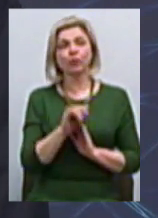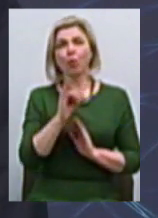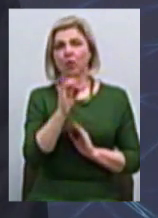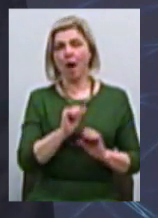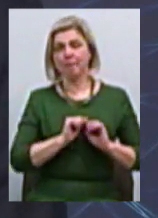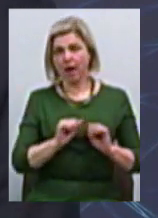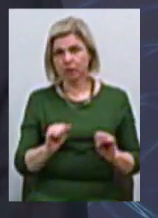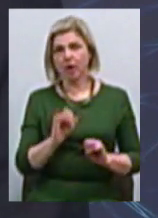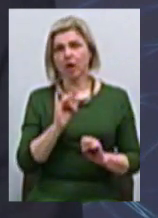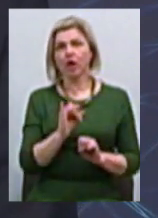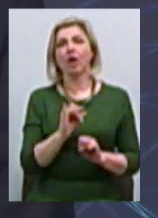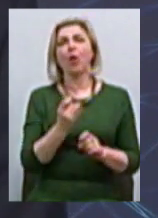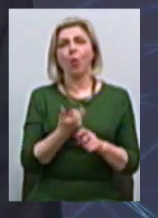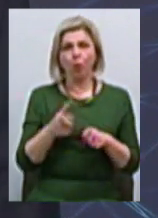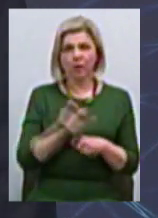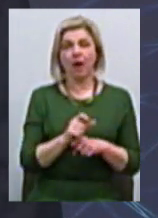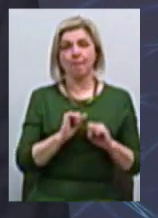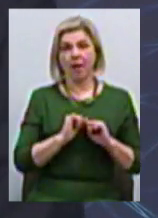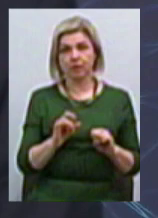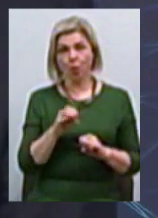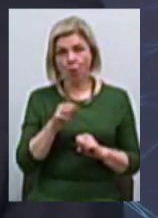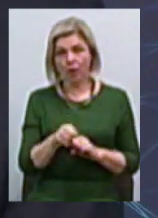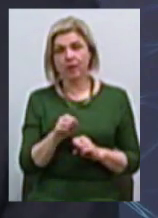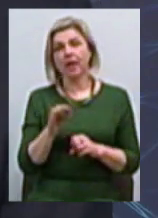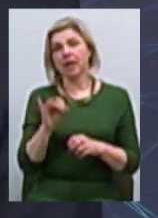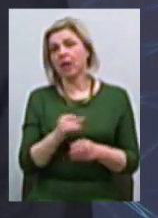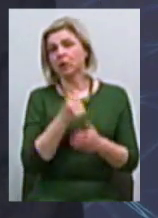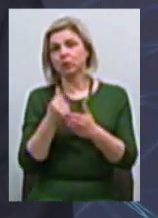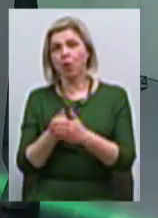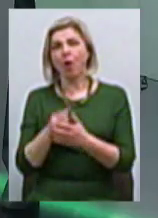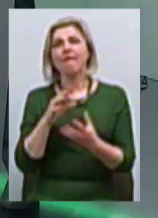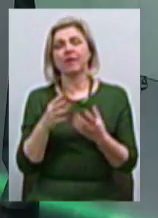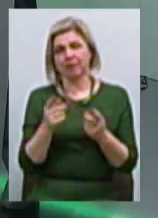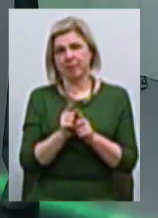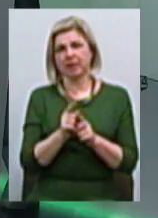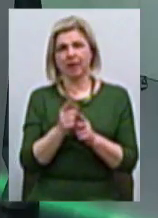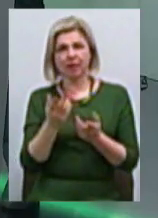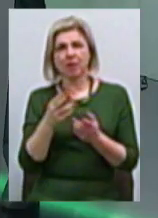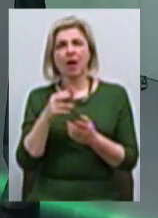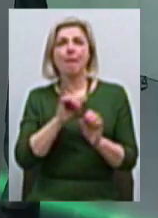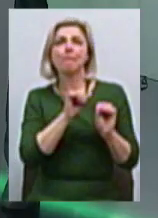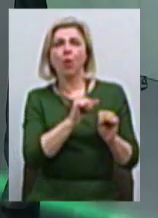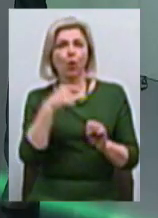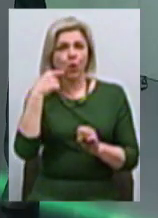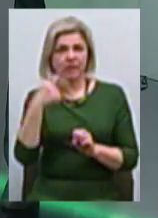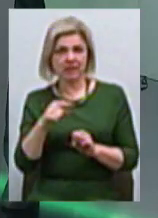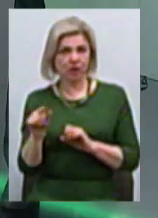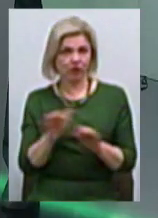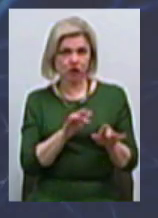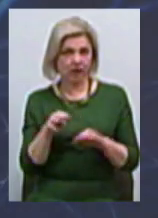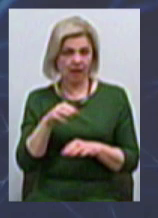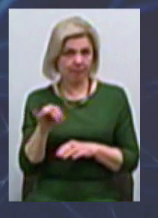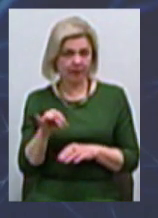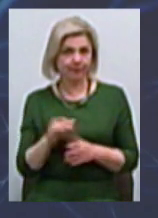и ультрапатриотов и заканчивая, да, так называемые ватными движениями, то есть пророссийскими. Чи